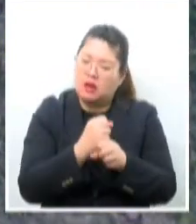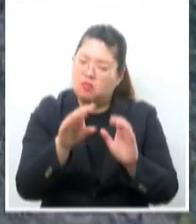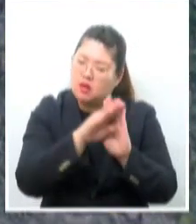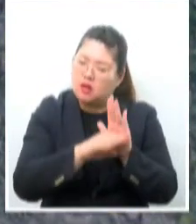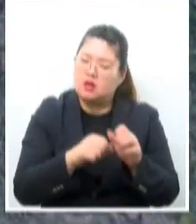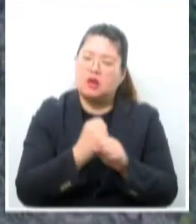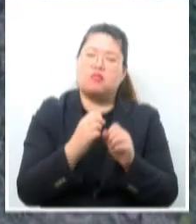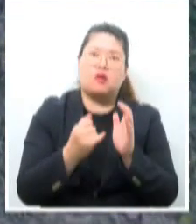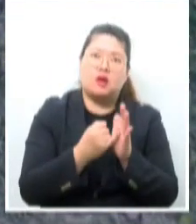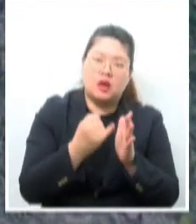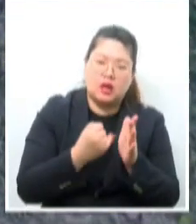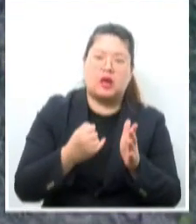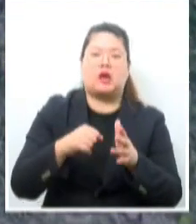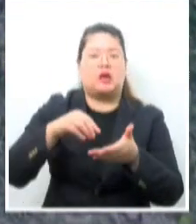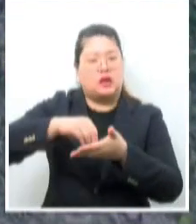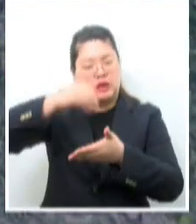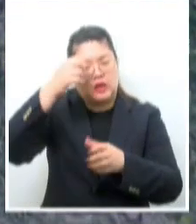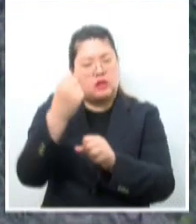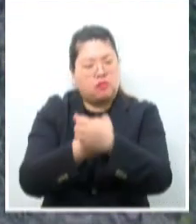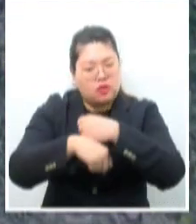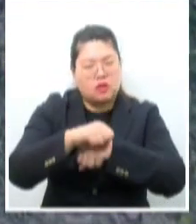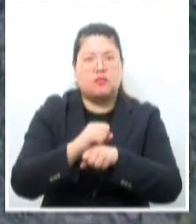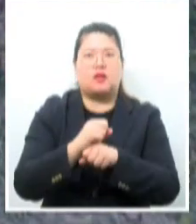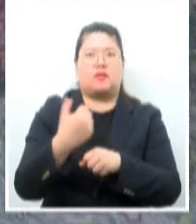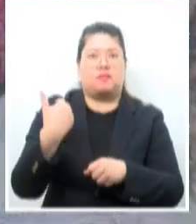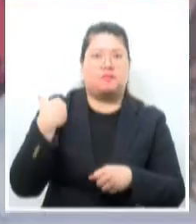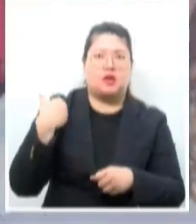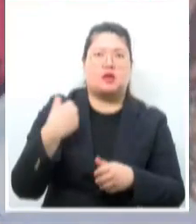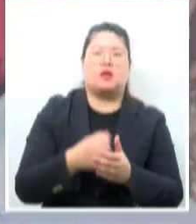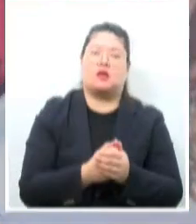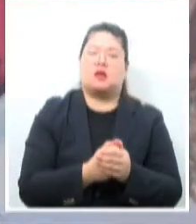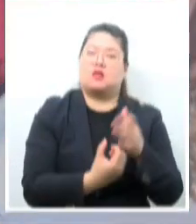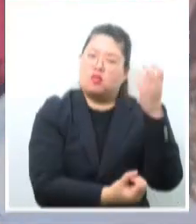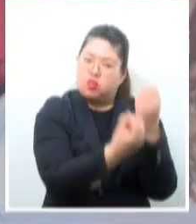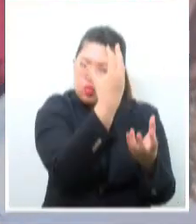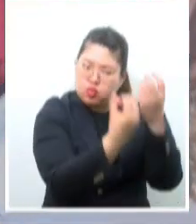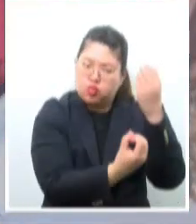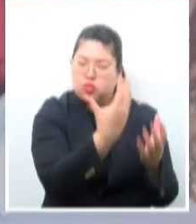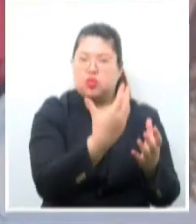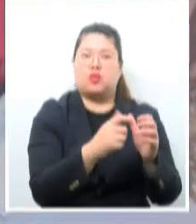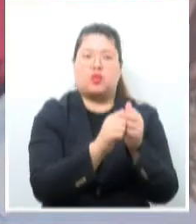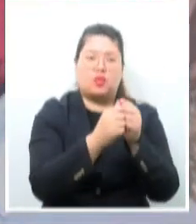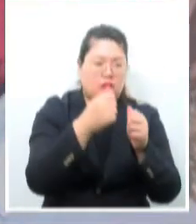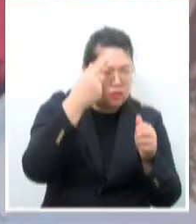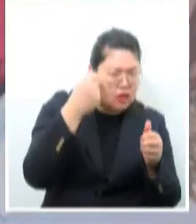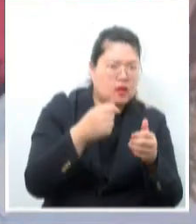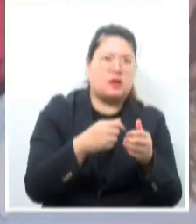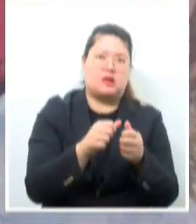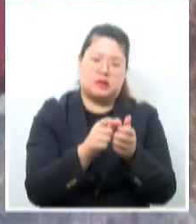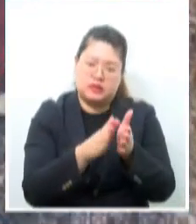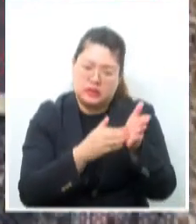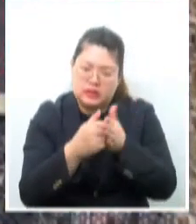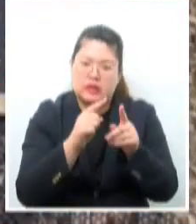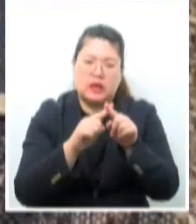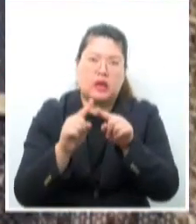องลงพื้นที่สอนการเก็บเมล็ดกาแฟจากไร่ผู้ปกครองนำมาคัดตากและนำไปสีเปลือกเชอร์รี่กะลา